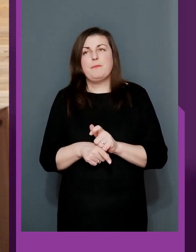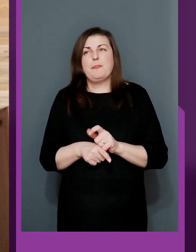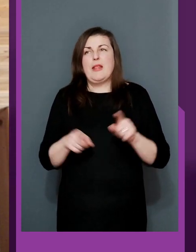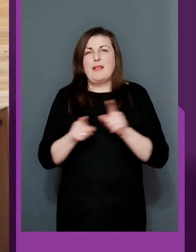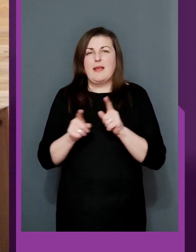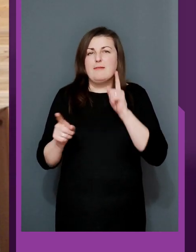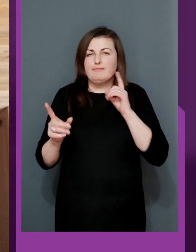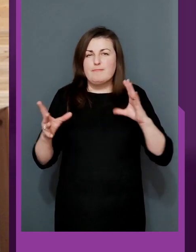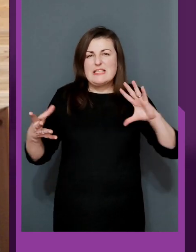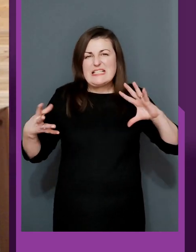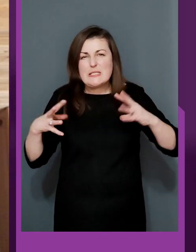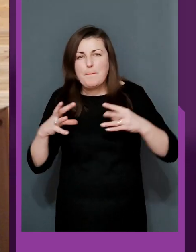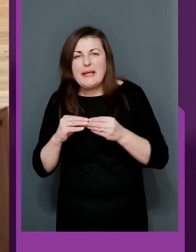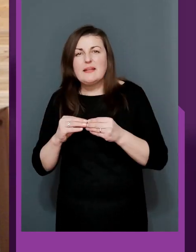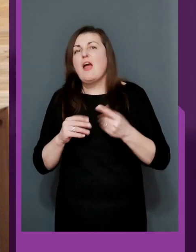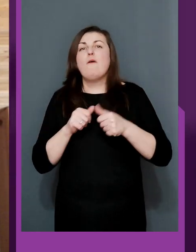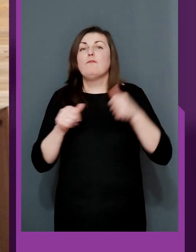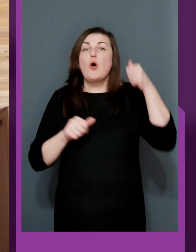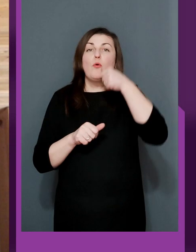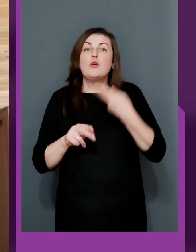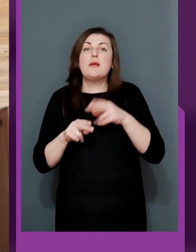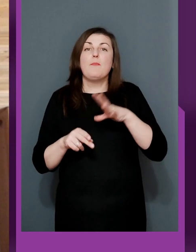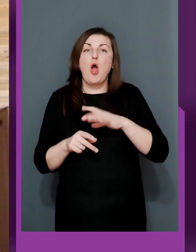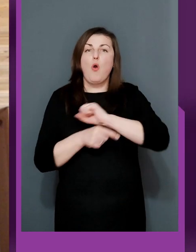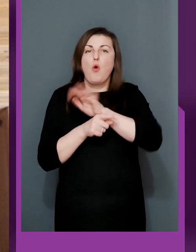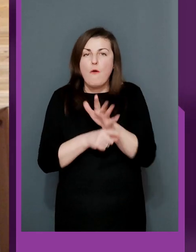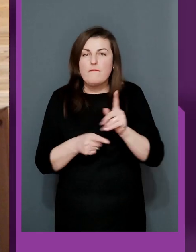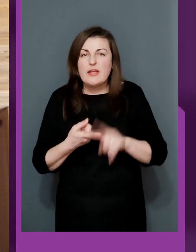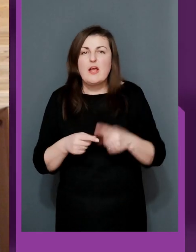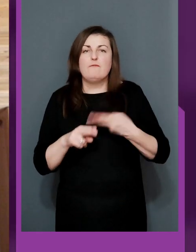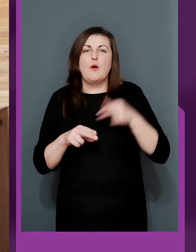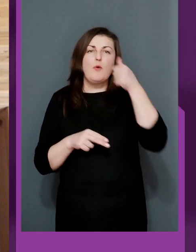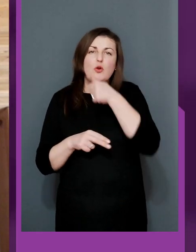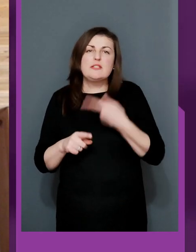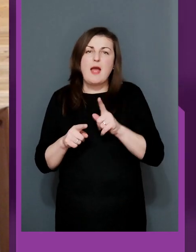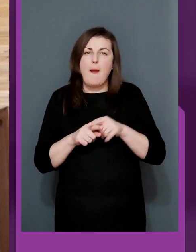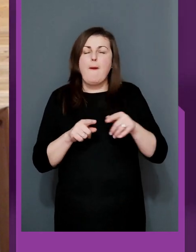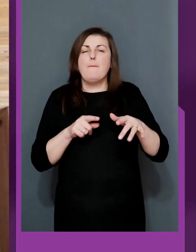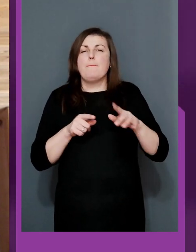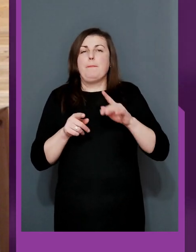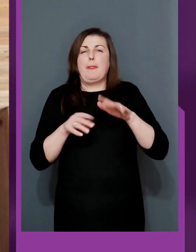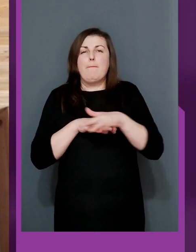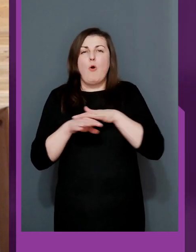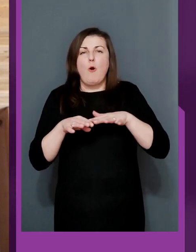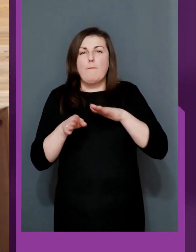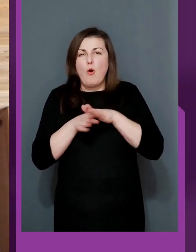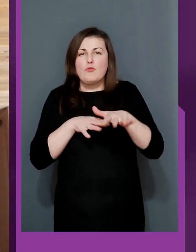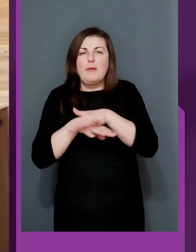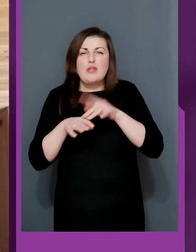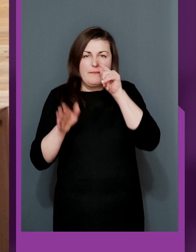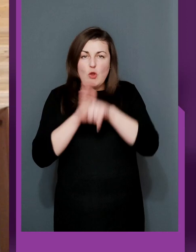збитий в плані того що В тому році Це була Це був ковід в цьому році це повномасштабне вторгнення Росії